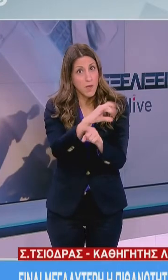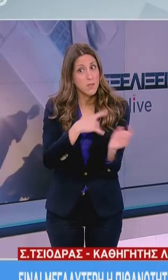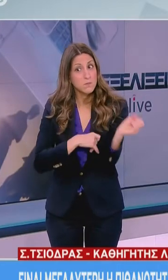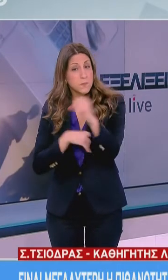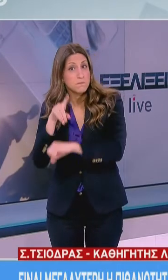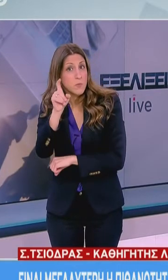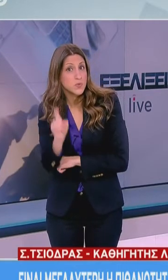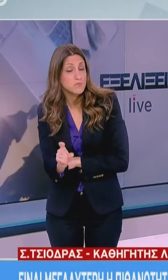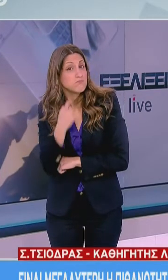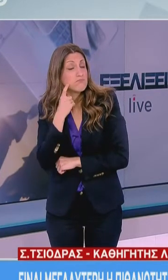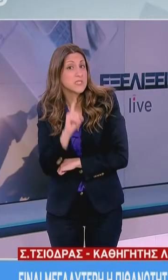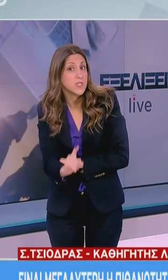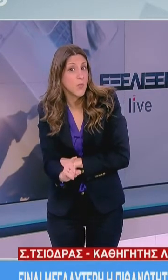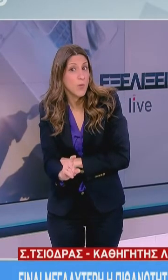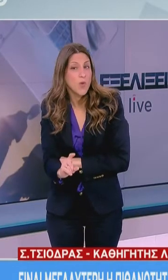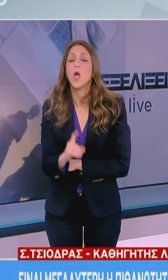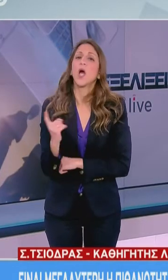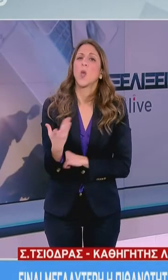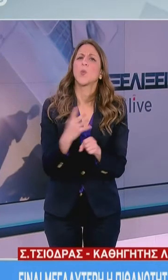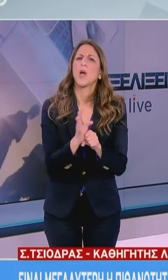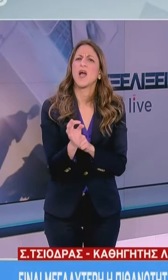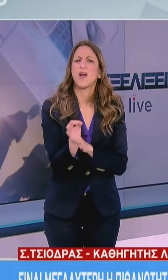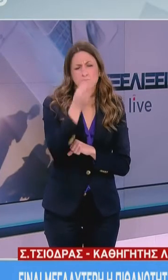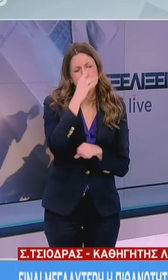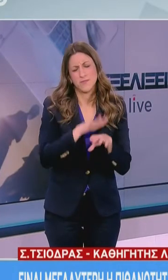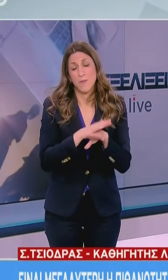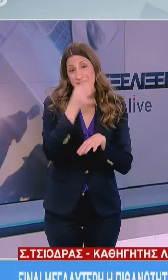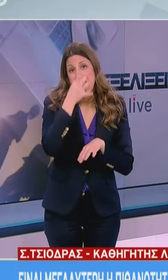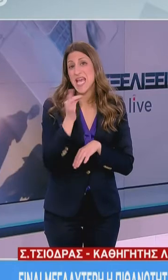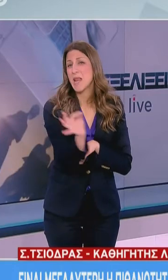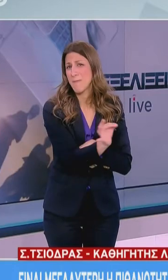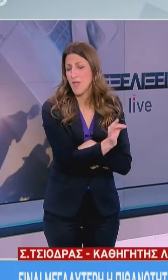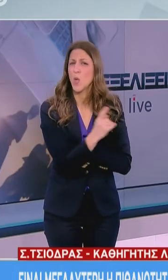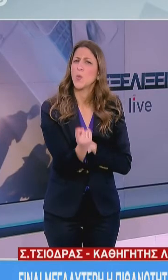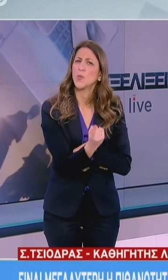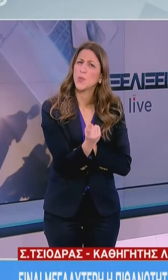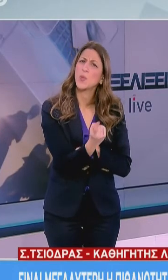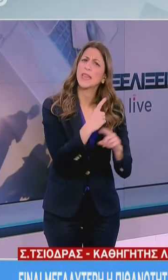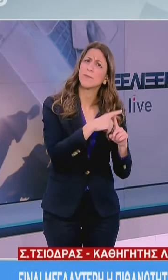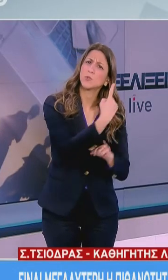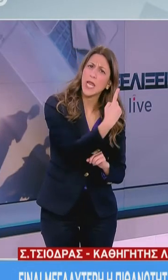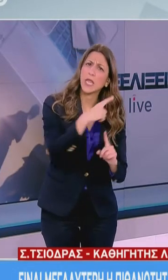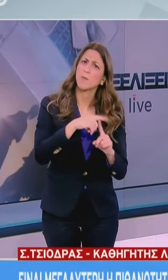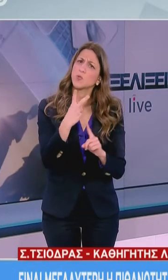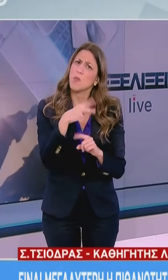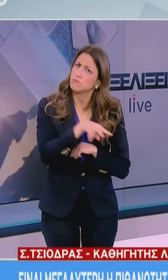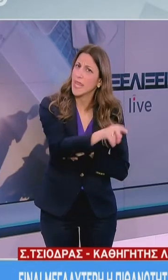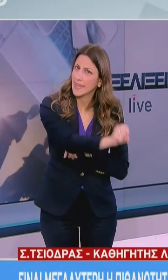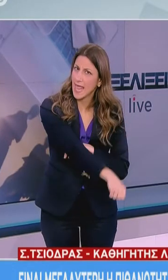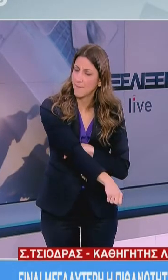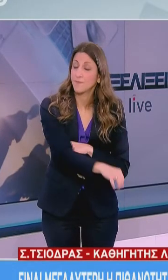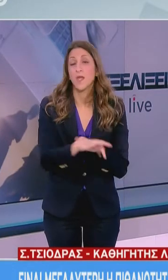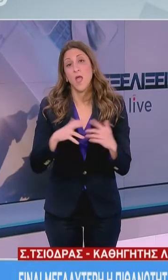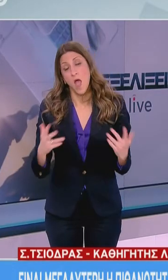βλέπουμε για τους ιούς της γρίπης, ότι συγκυκλοφορούν και ένα και δύο και τρία στελέχη μαζί. Αλλά θα έχει σίγουρα πολύ, πολύ σημαντική θέση